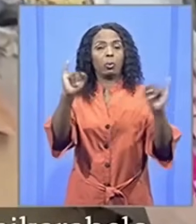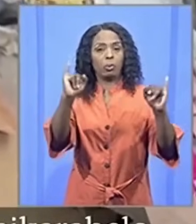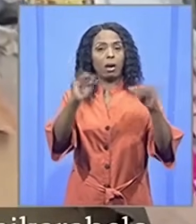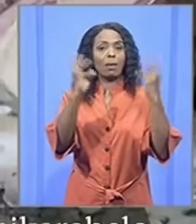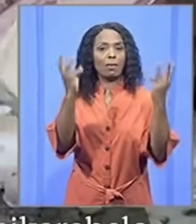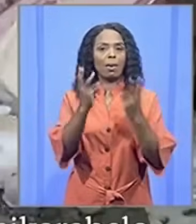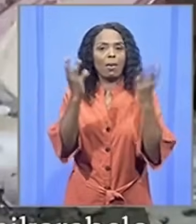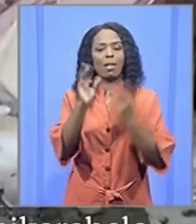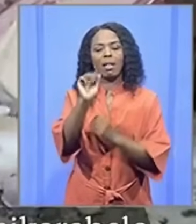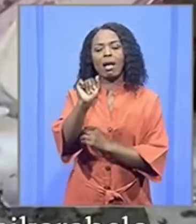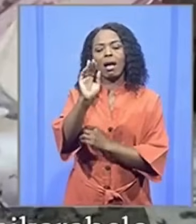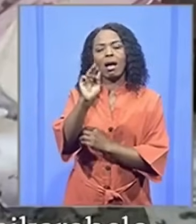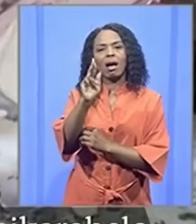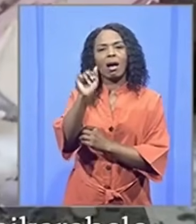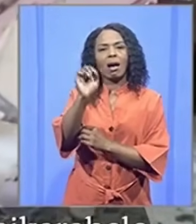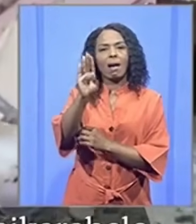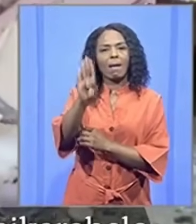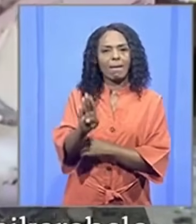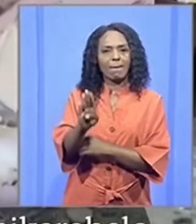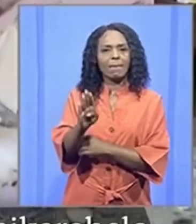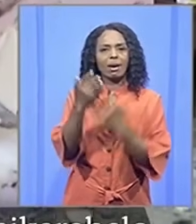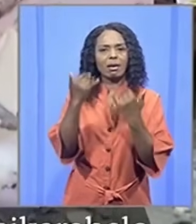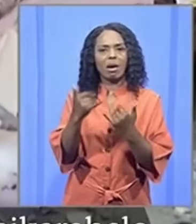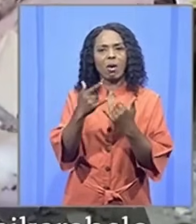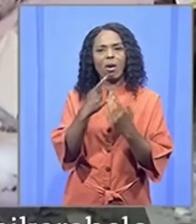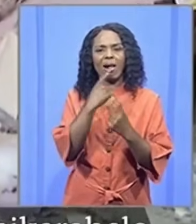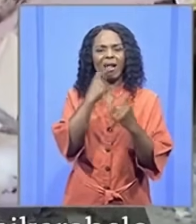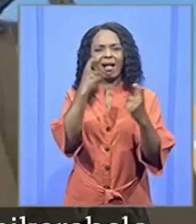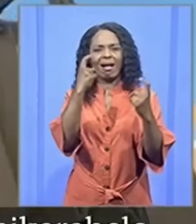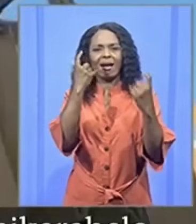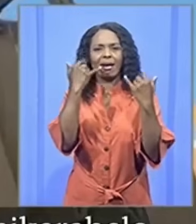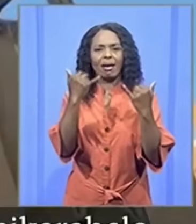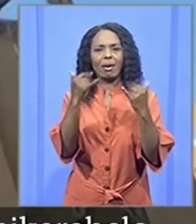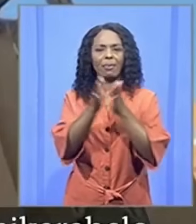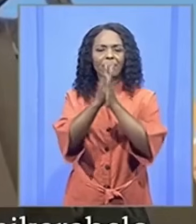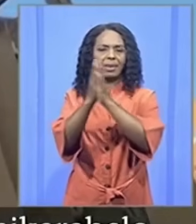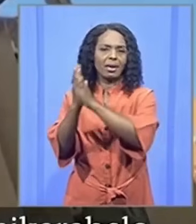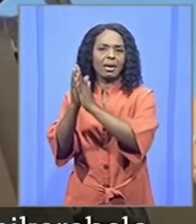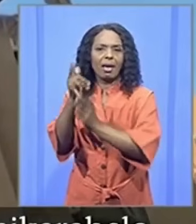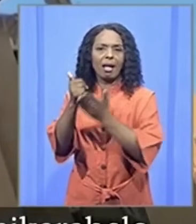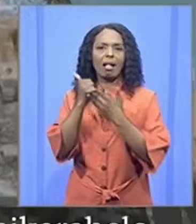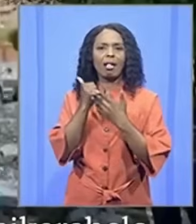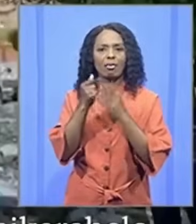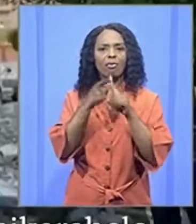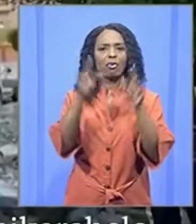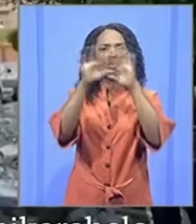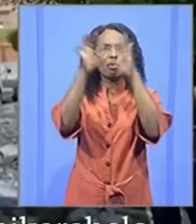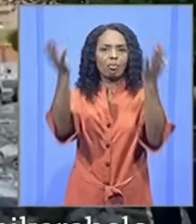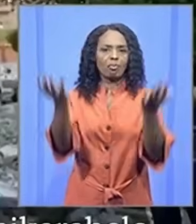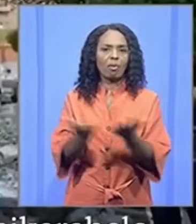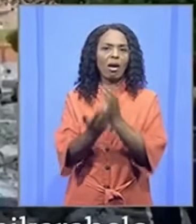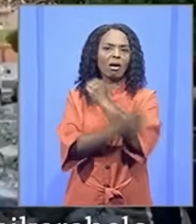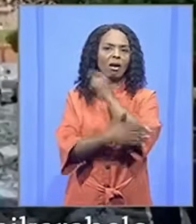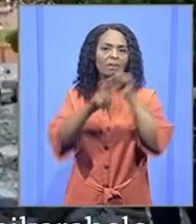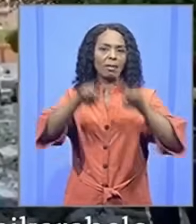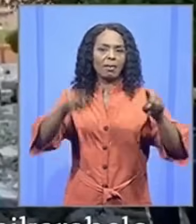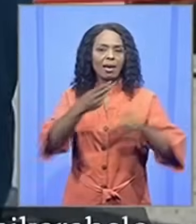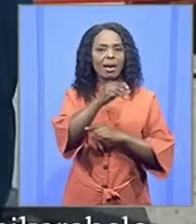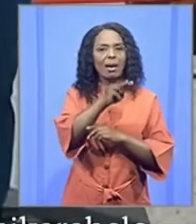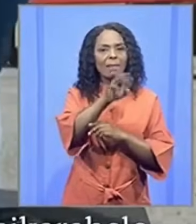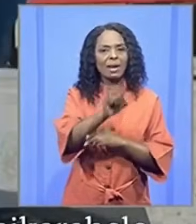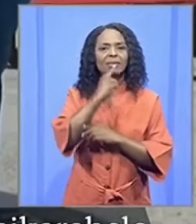sa maarapo se thomilego ka boipelaetšo go ralala le lefase. Sehlopha sa Hamas se begile gore se bolaile